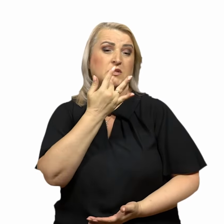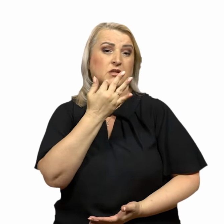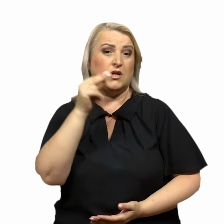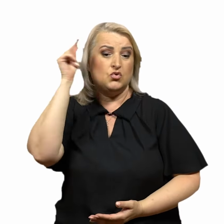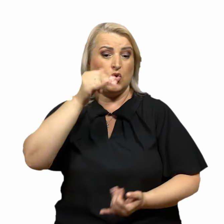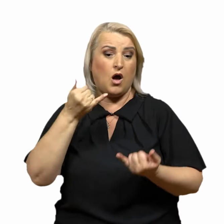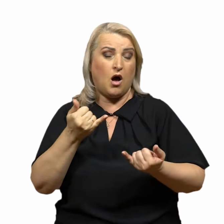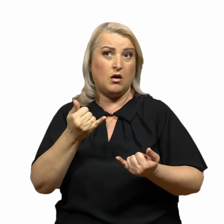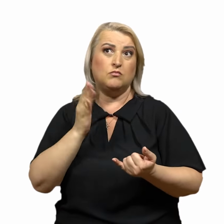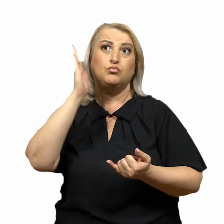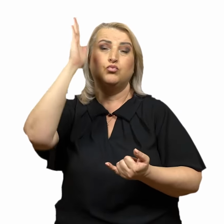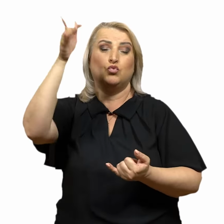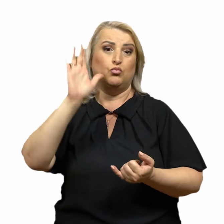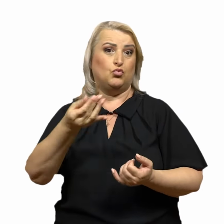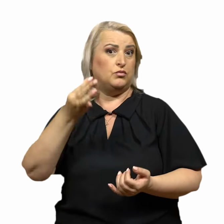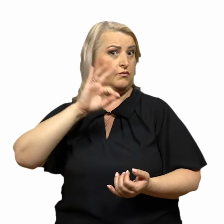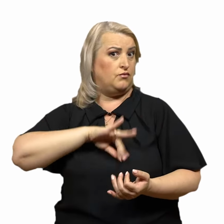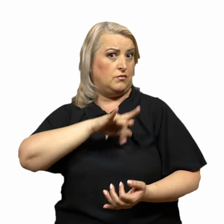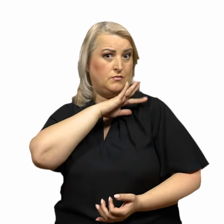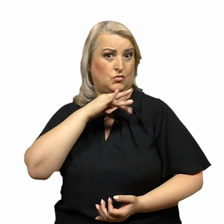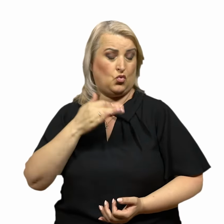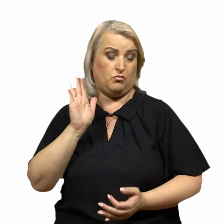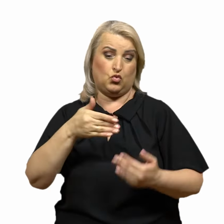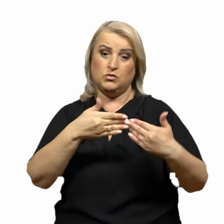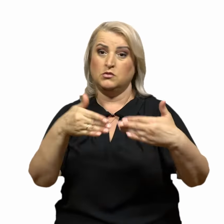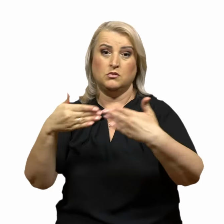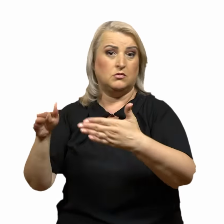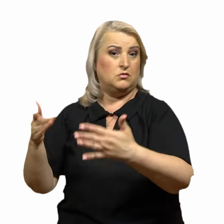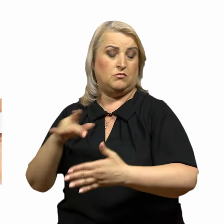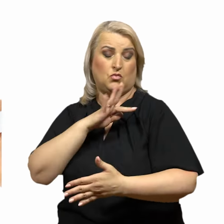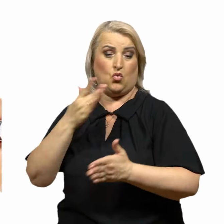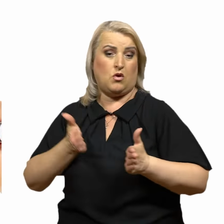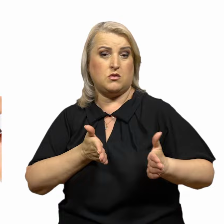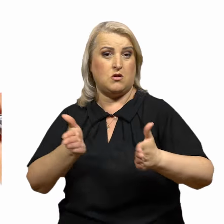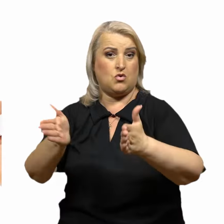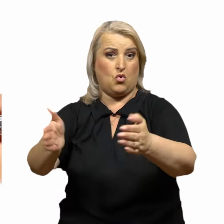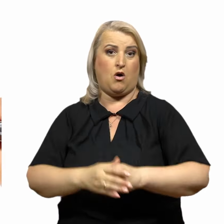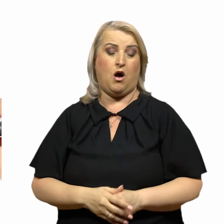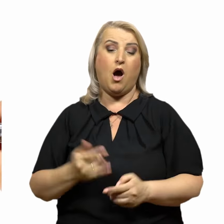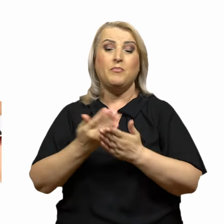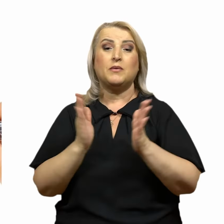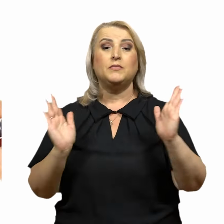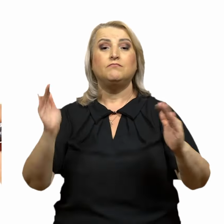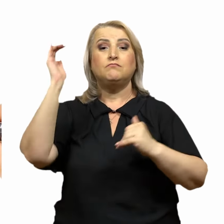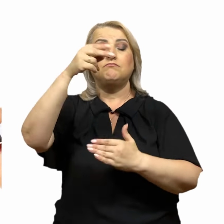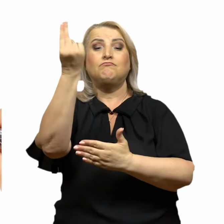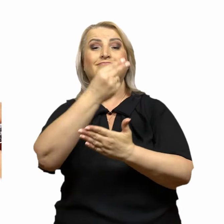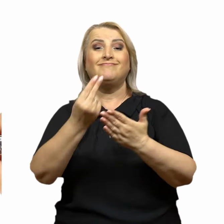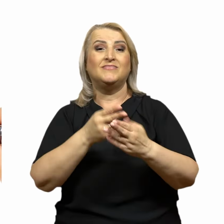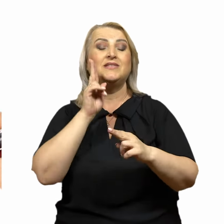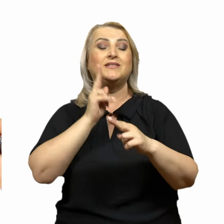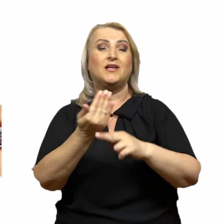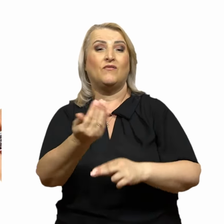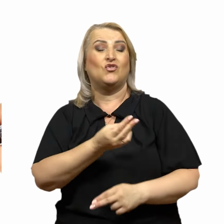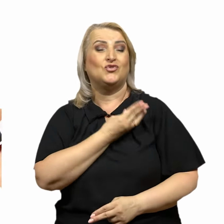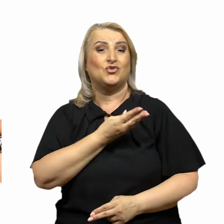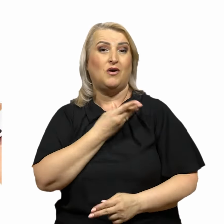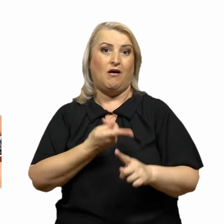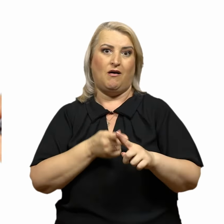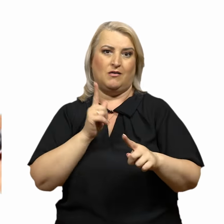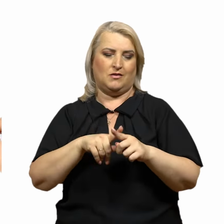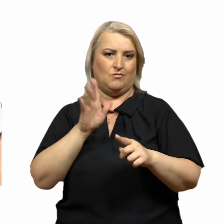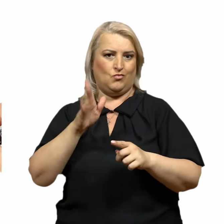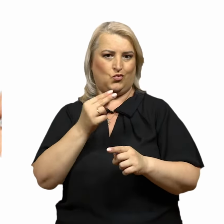aduce o serie de beneficii în viitor și îți va deschide multe uși. Iar un șevalet mai bun precum își dorea Emily este un prim pas spre picturi mai